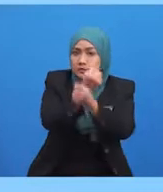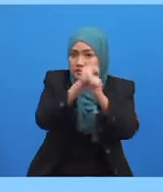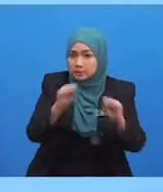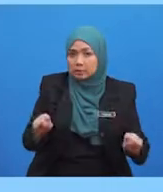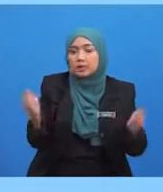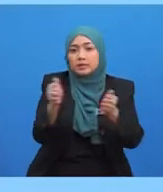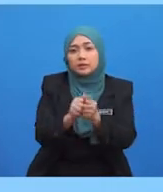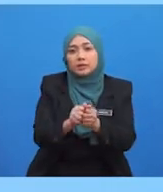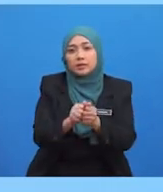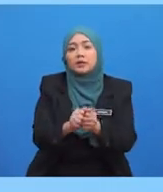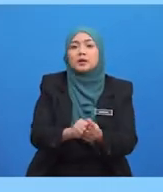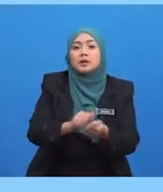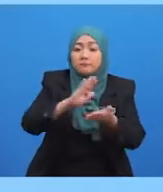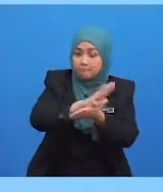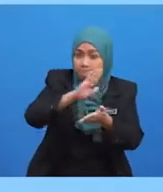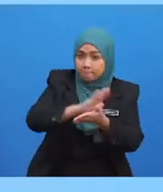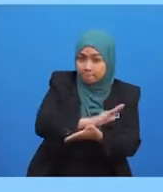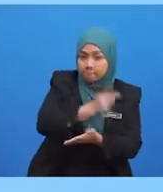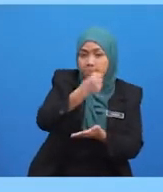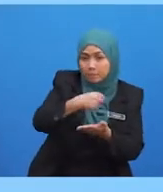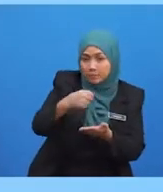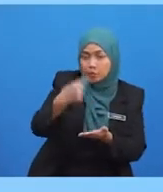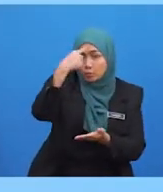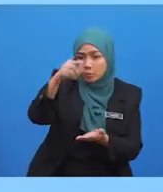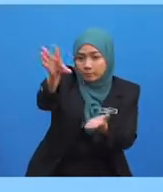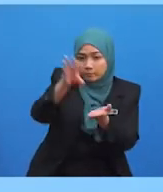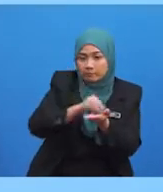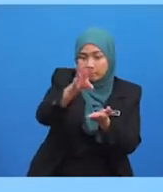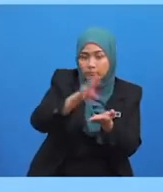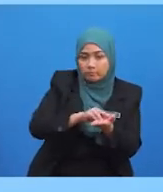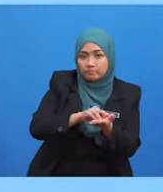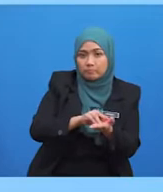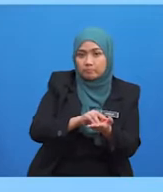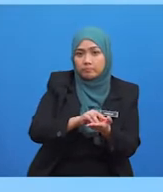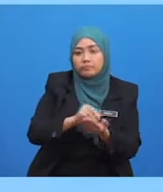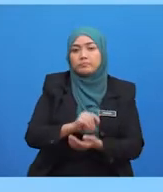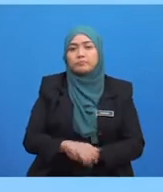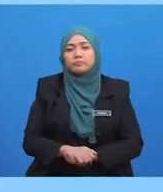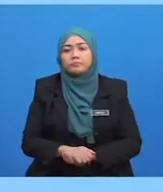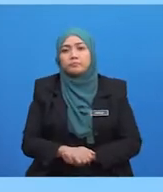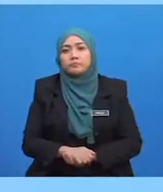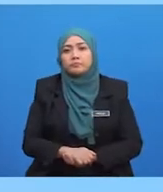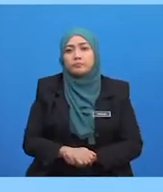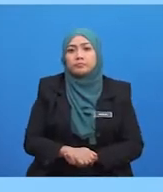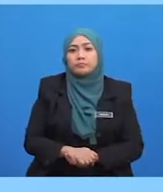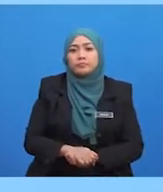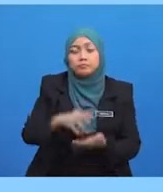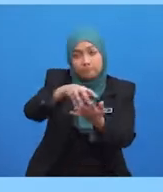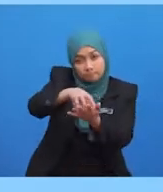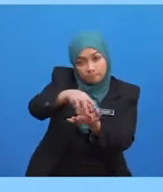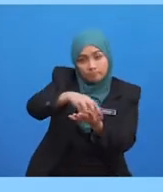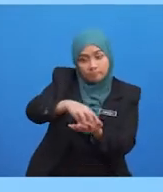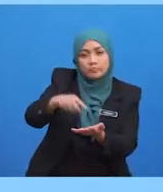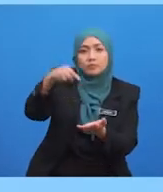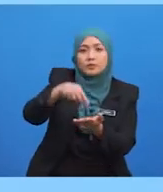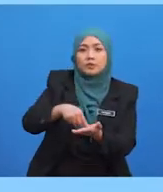dengan pensel dan buku nota untuk menyalin resepi donat ini. Donat ini,